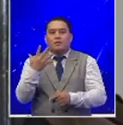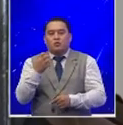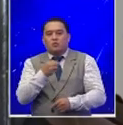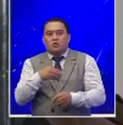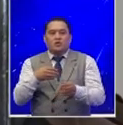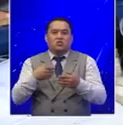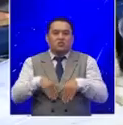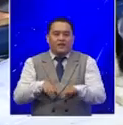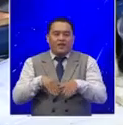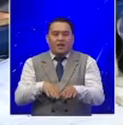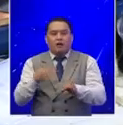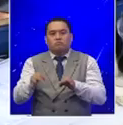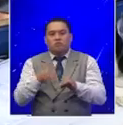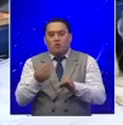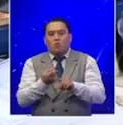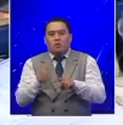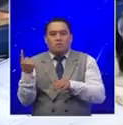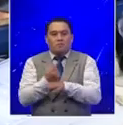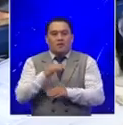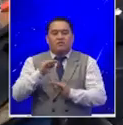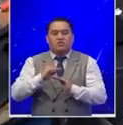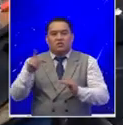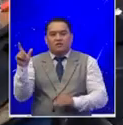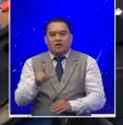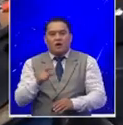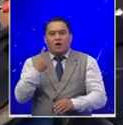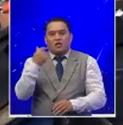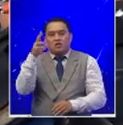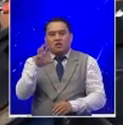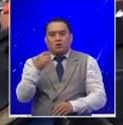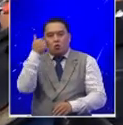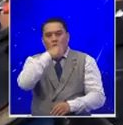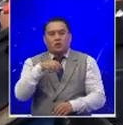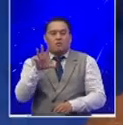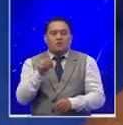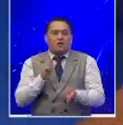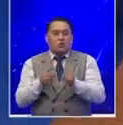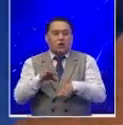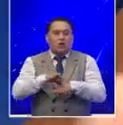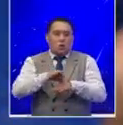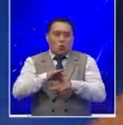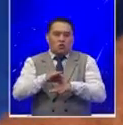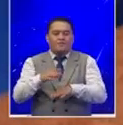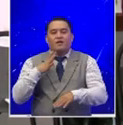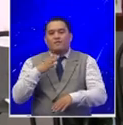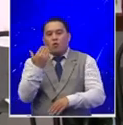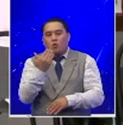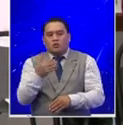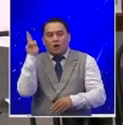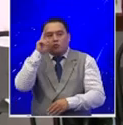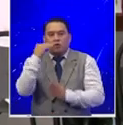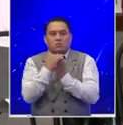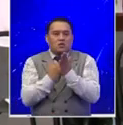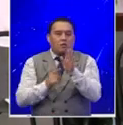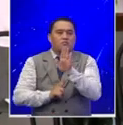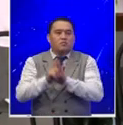куплены швейные машины. Тогда же появился и первый ученик. В год шьет около 500 пар обуви из натуральной кожи. Из-за пандемии обучение по программе